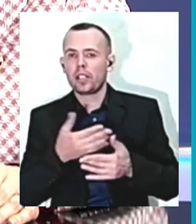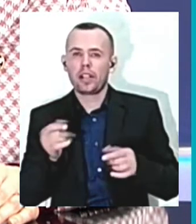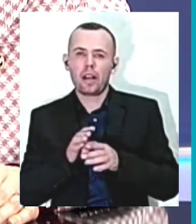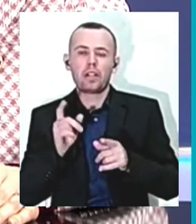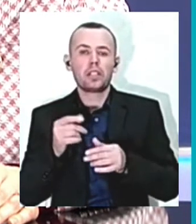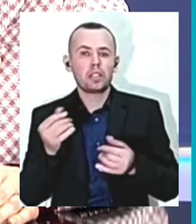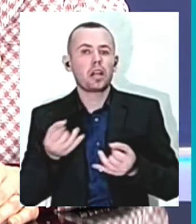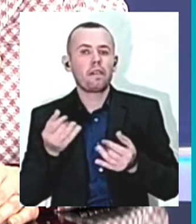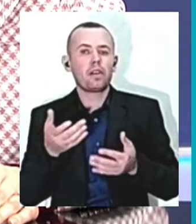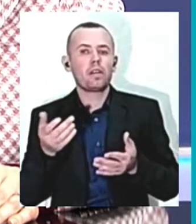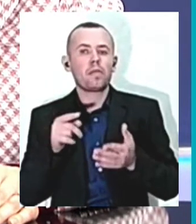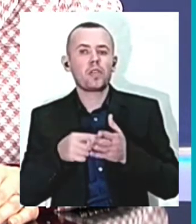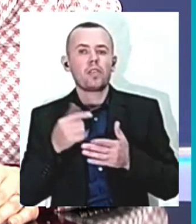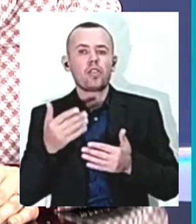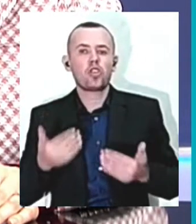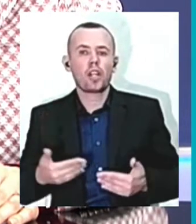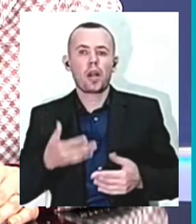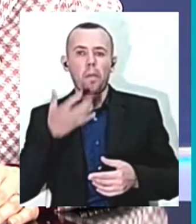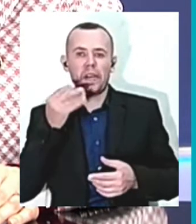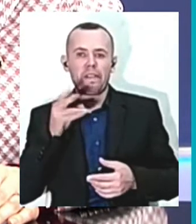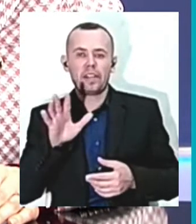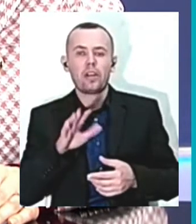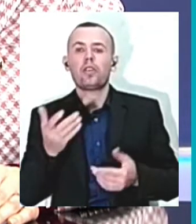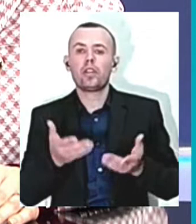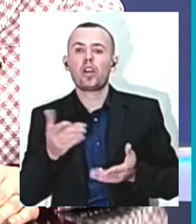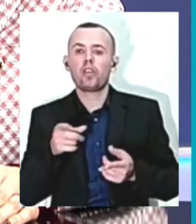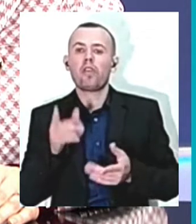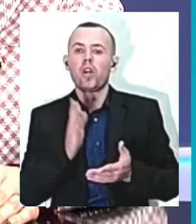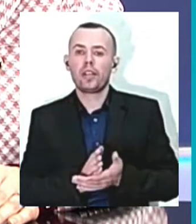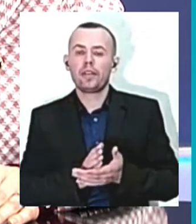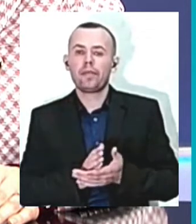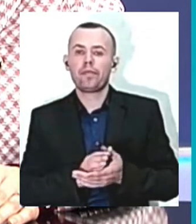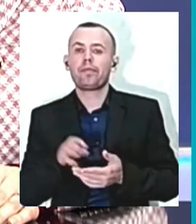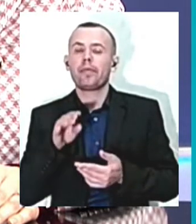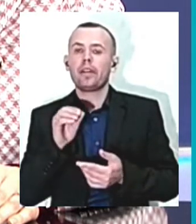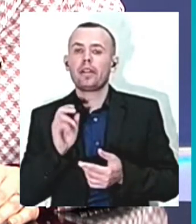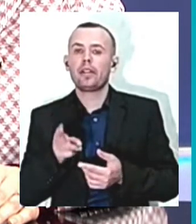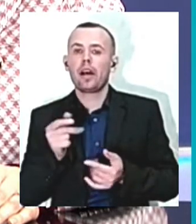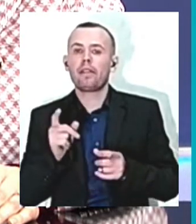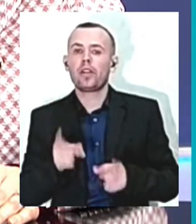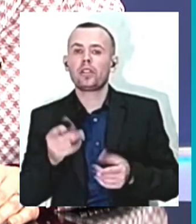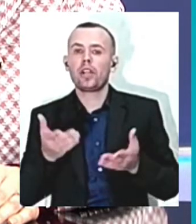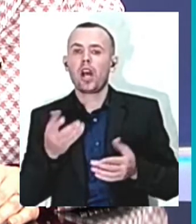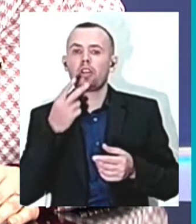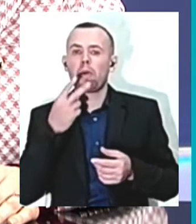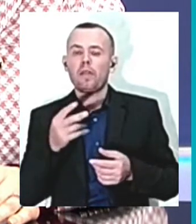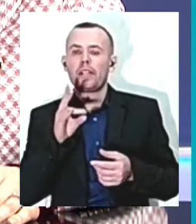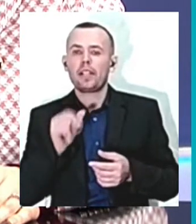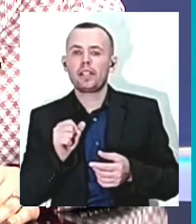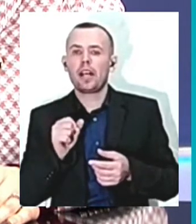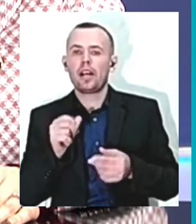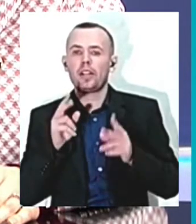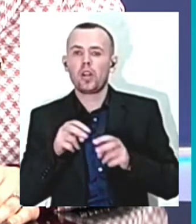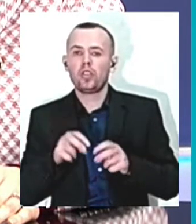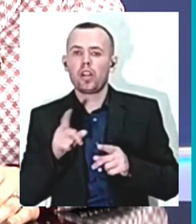також жителів Півдня, якщо вона є. Так, ну, власне, якщо подивитися на дослідження, то ми вивчали ставлення